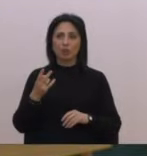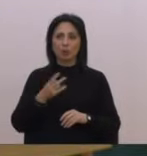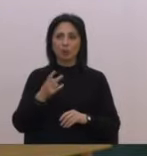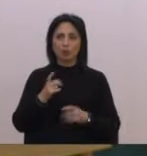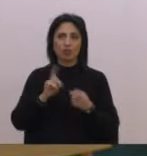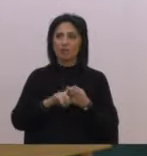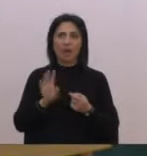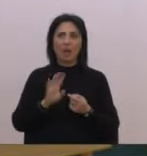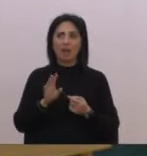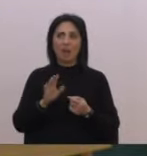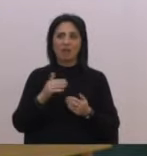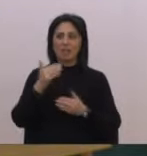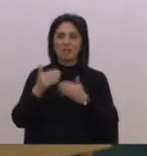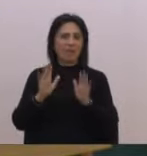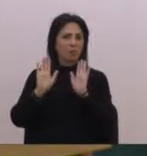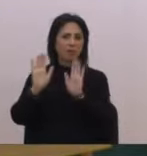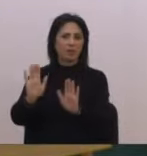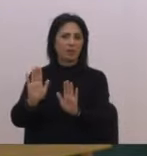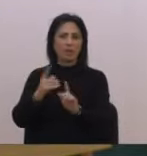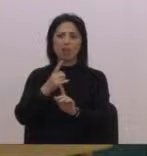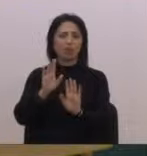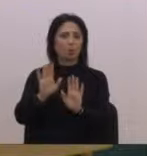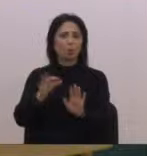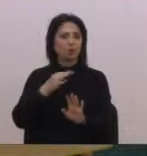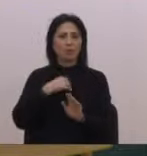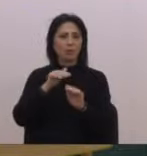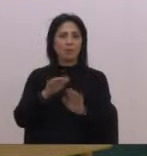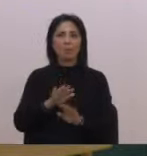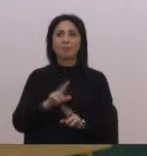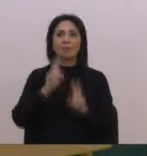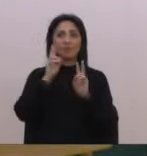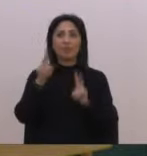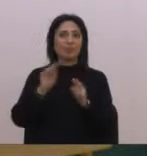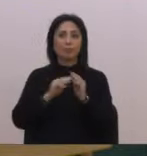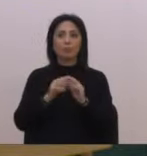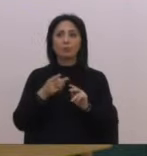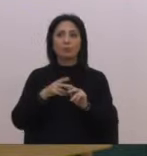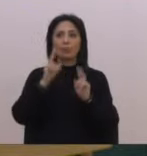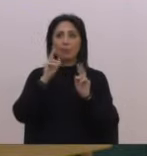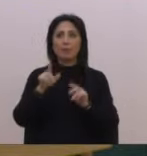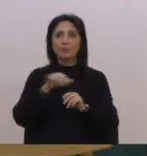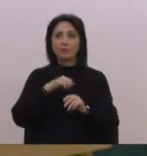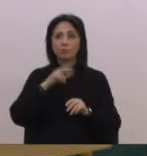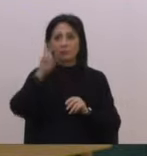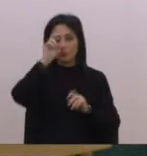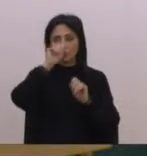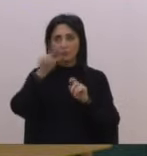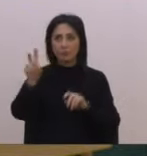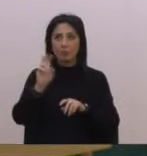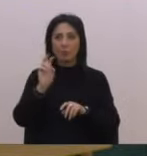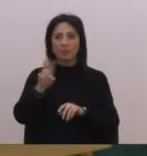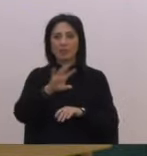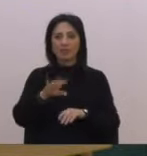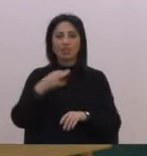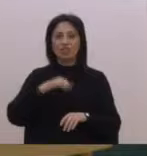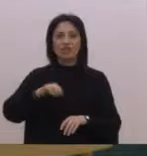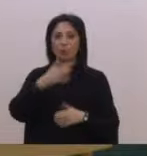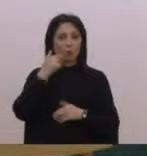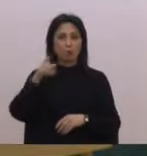შევეხო პირიქით, წარმატებებს უსურვებ თითოეულ მათგანს, მაგრამ არ იცი თქვენ ეს პრობლემები, იმიტომ არ იცის, რომ თვითონ საჯარო სკოლებში არ დაგყავთ